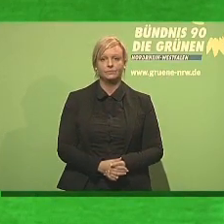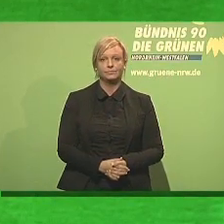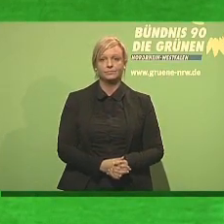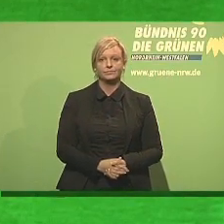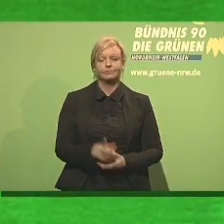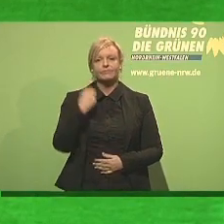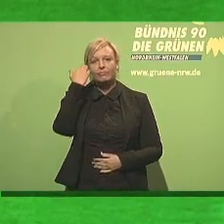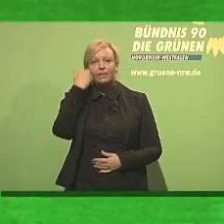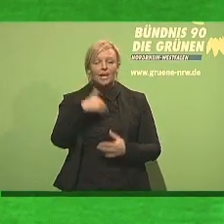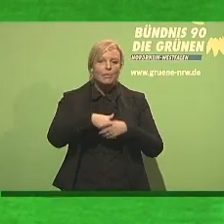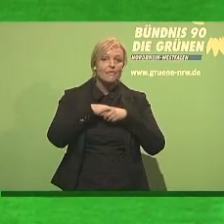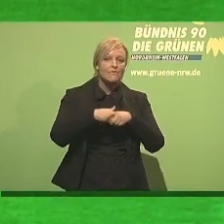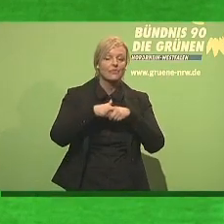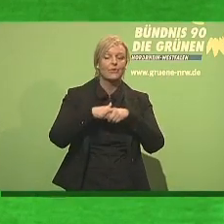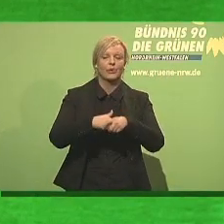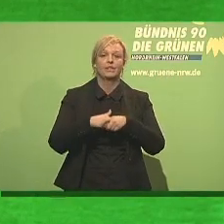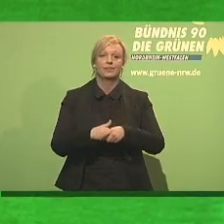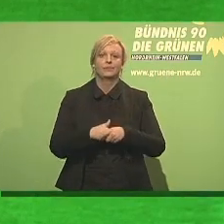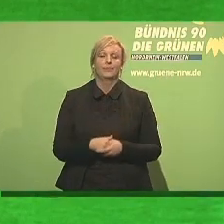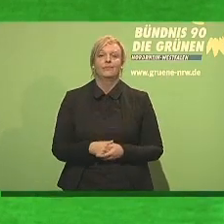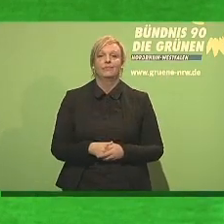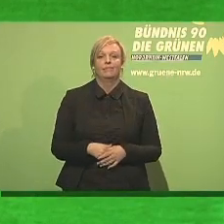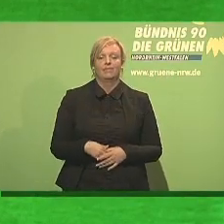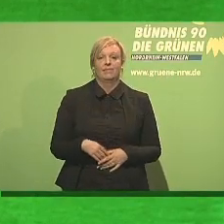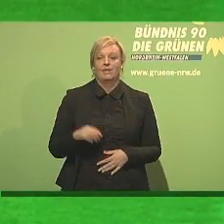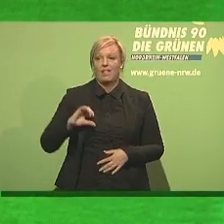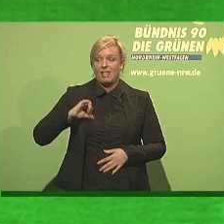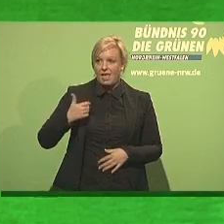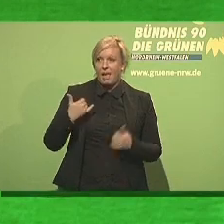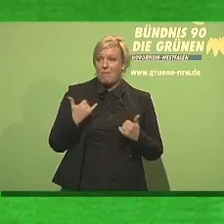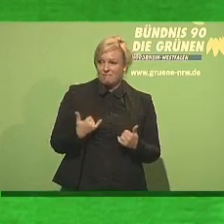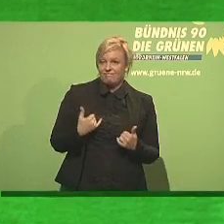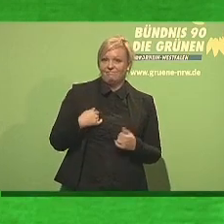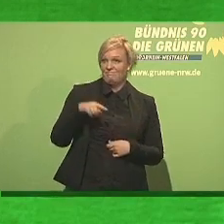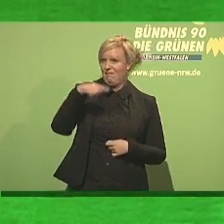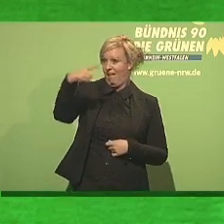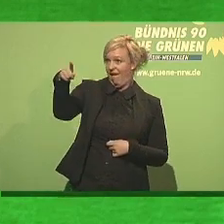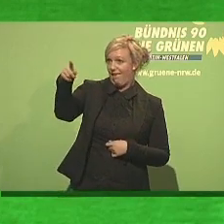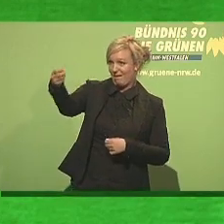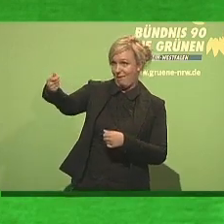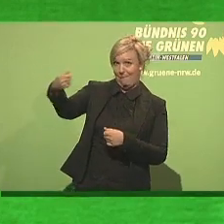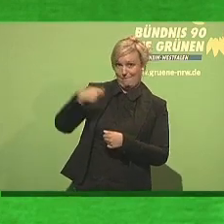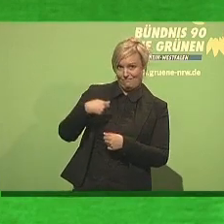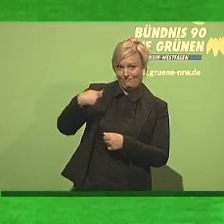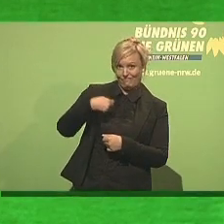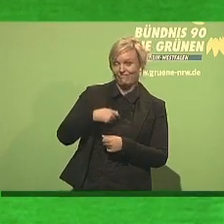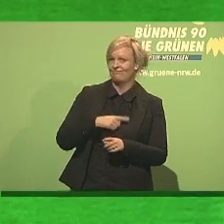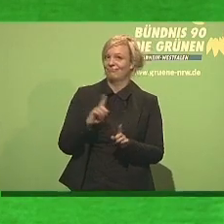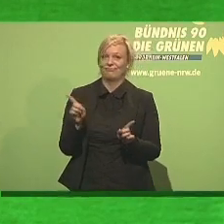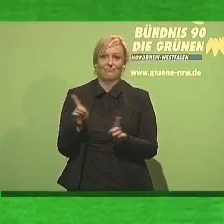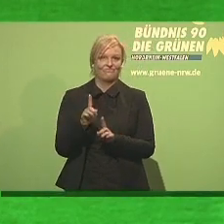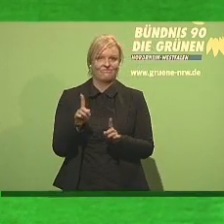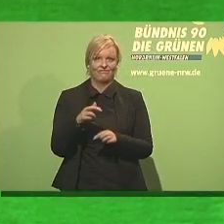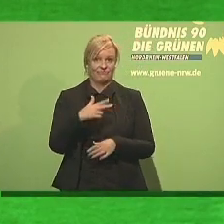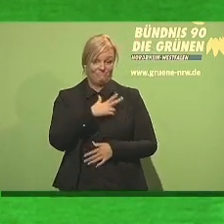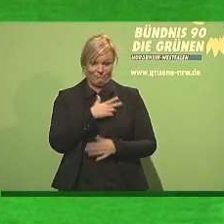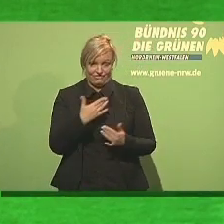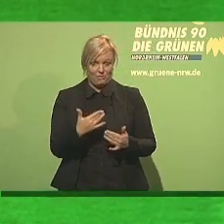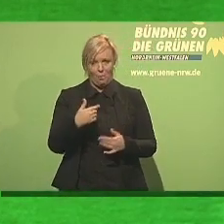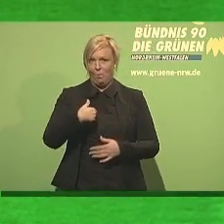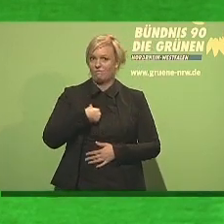Liebe Freundinnen und Freunde, Leben auf Kosten der anderen. Mit dieser Wirklichkeit habe ich mich noch nie abgefunden.